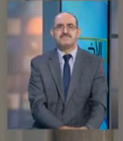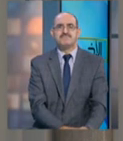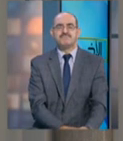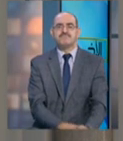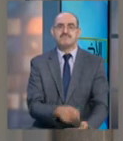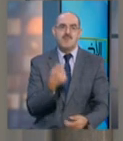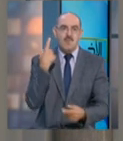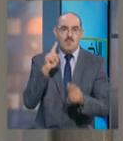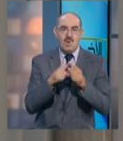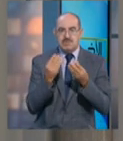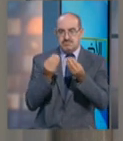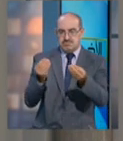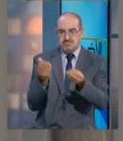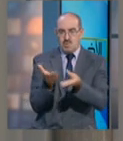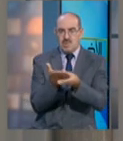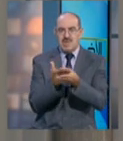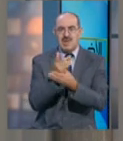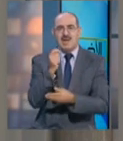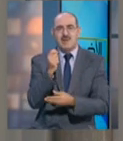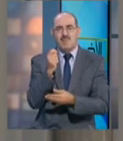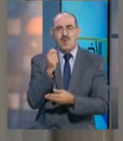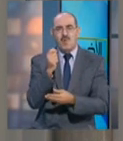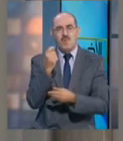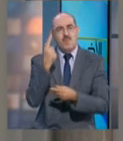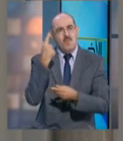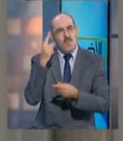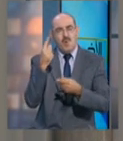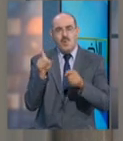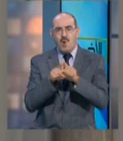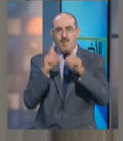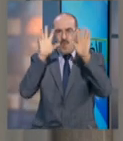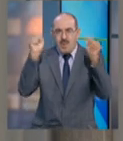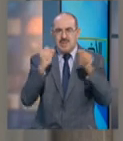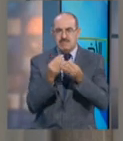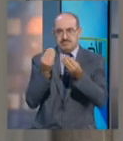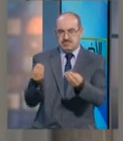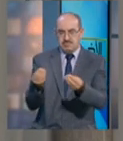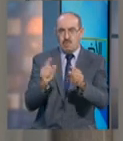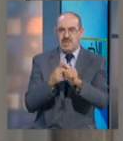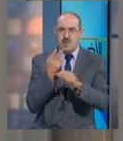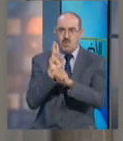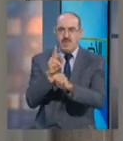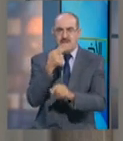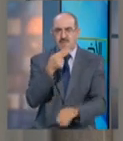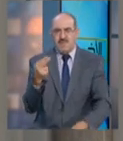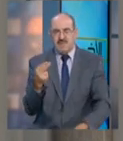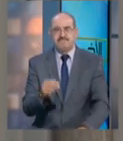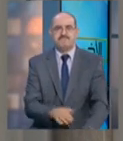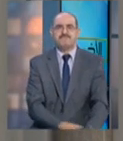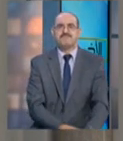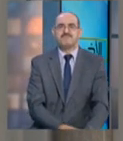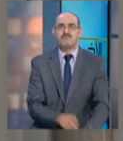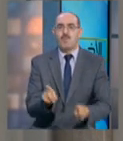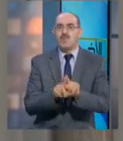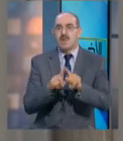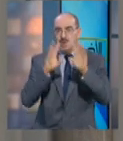تشرفت بتسليم أوراق اعتمادي التي من خلالها كلفني سمو ملك النرويج أغالد الخامس